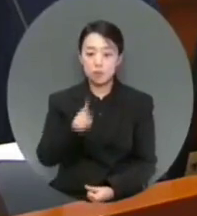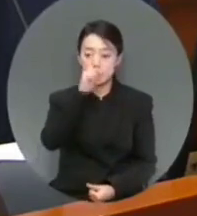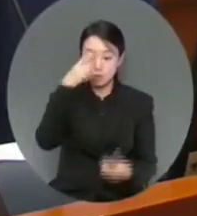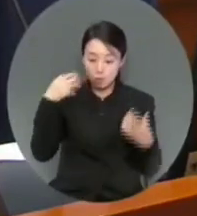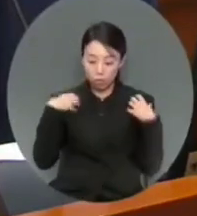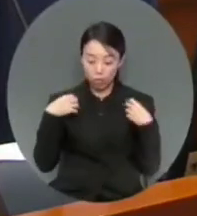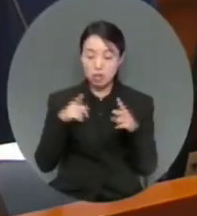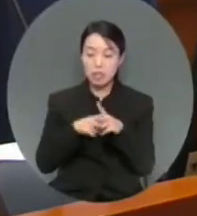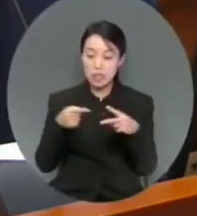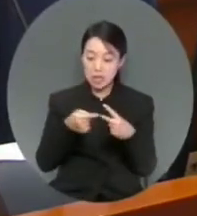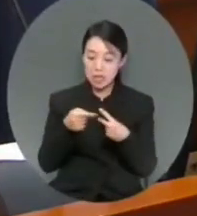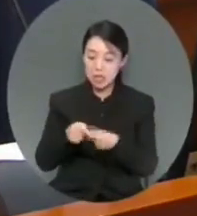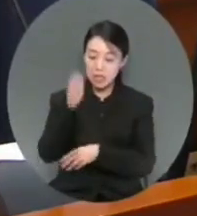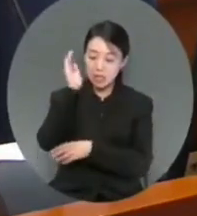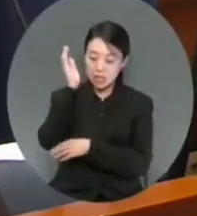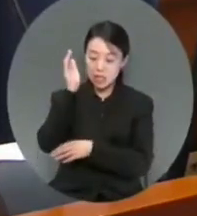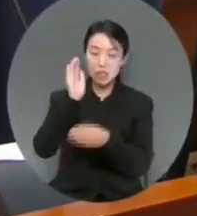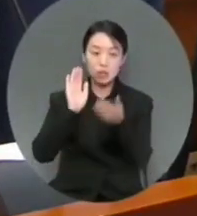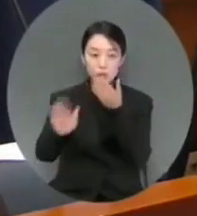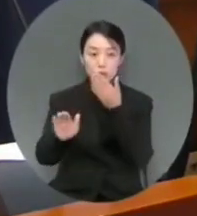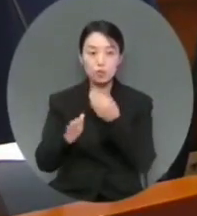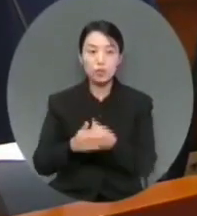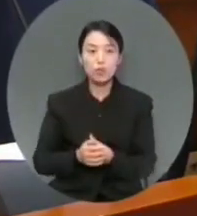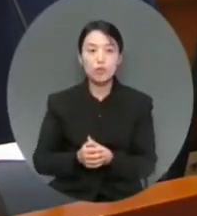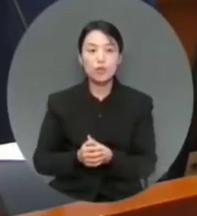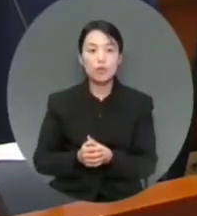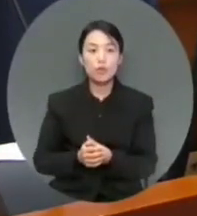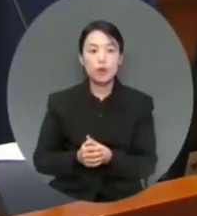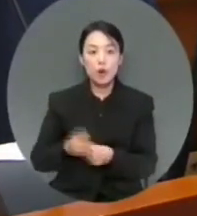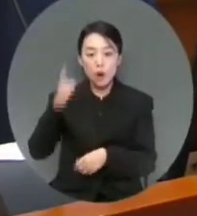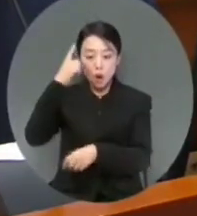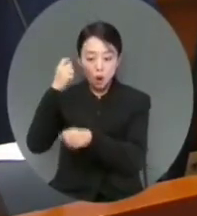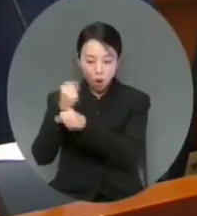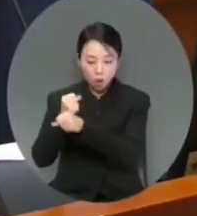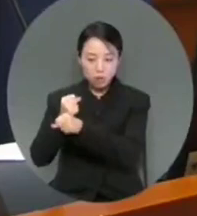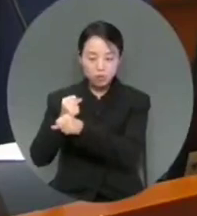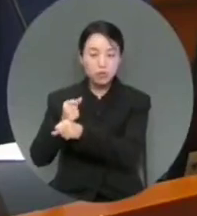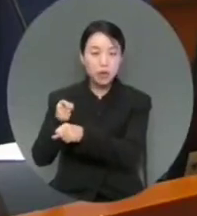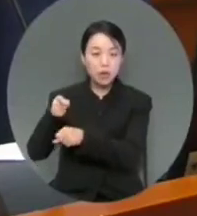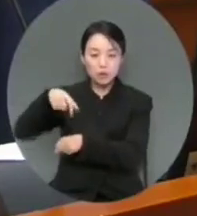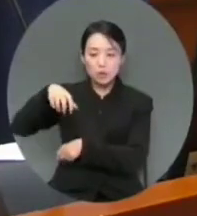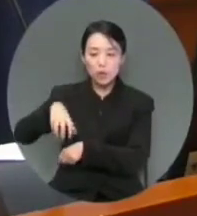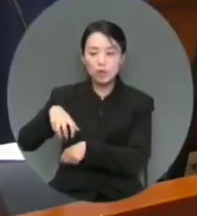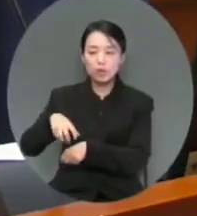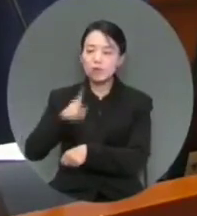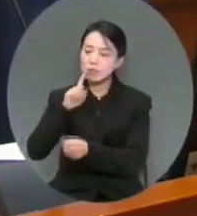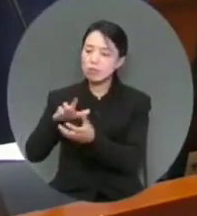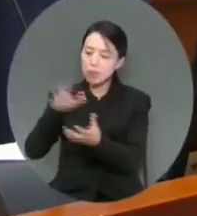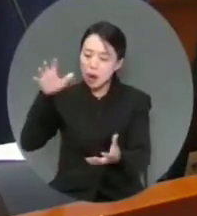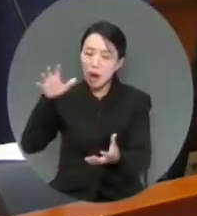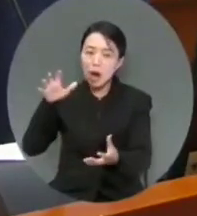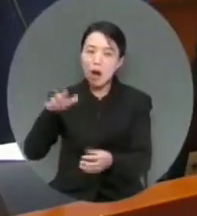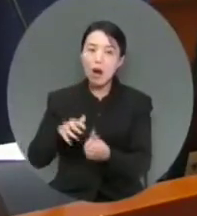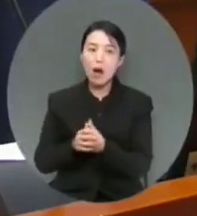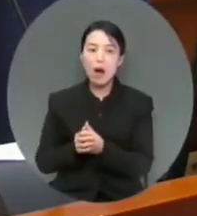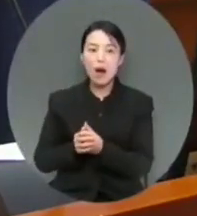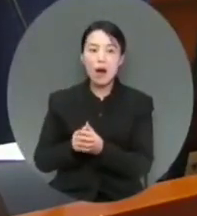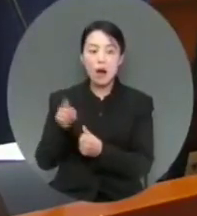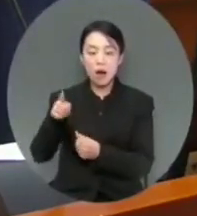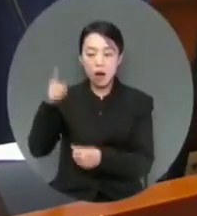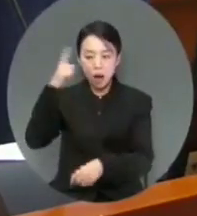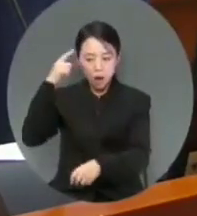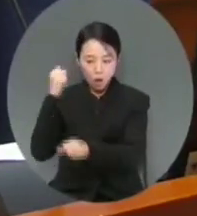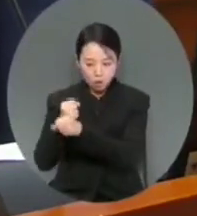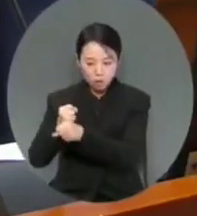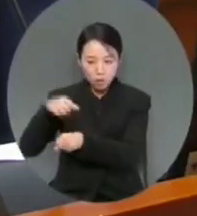이해이고, 실제로 그 연설이 된 이후에 과학기술계에서는 정말 난리가 났어요. 이게 어떻게 과학기술계와 사회적 약자를